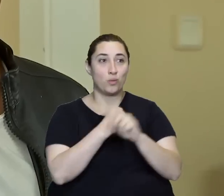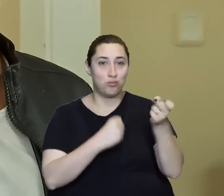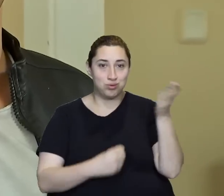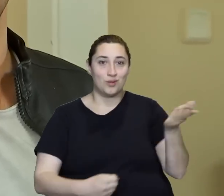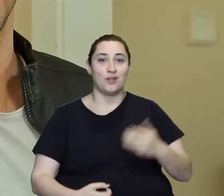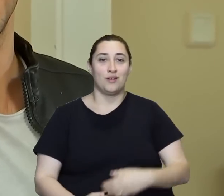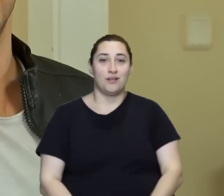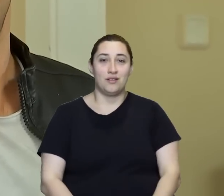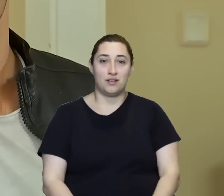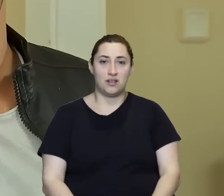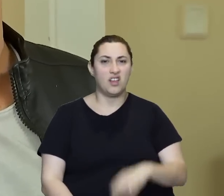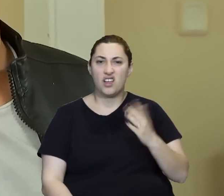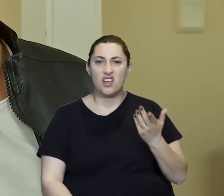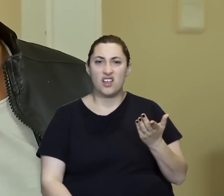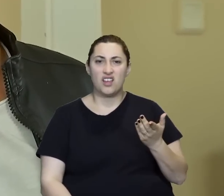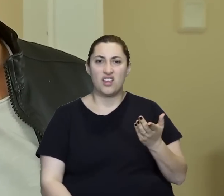sayesinde. Ha?